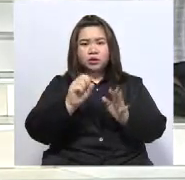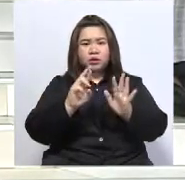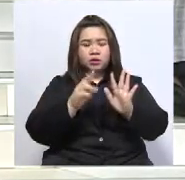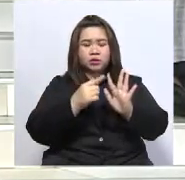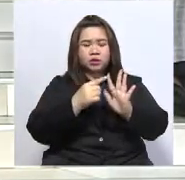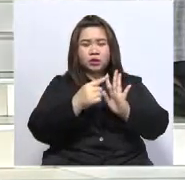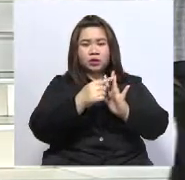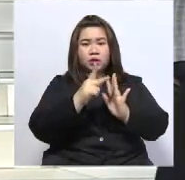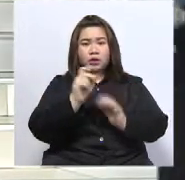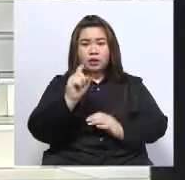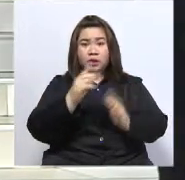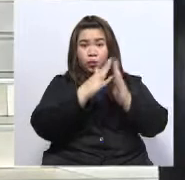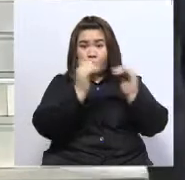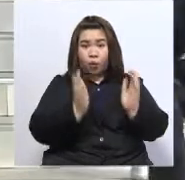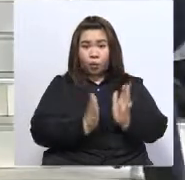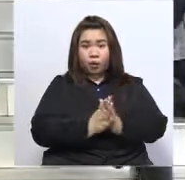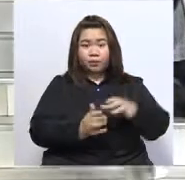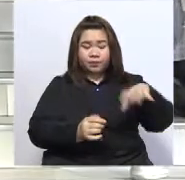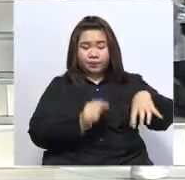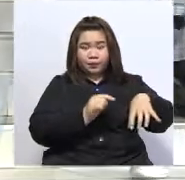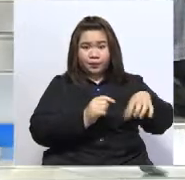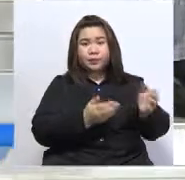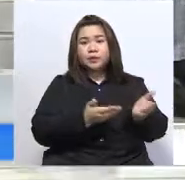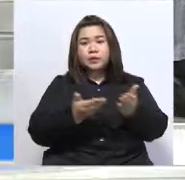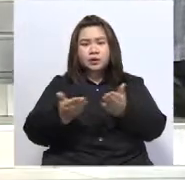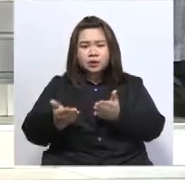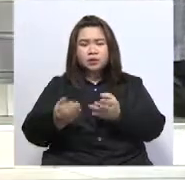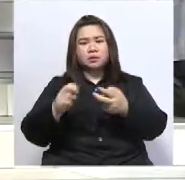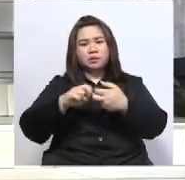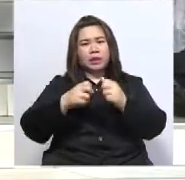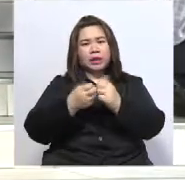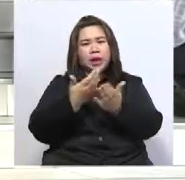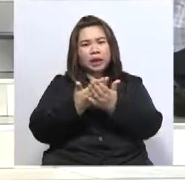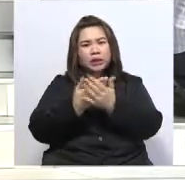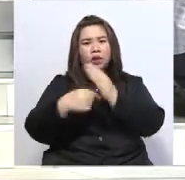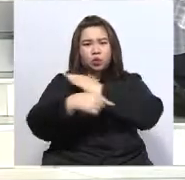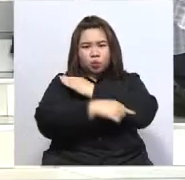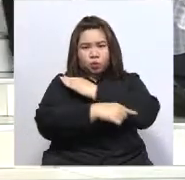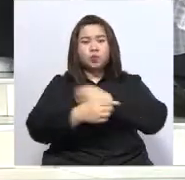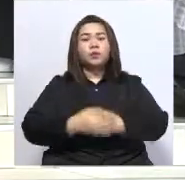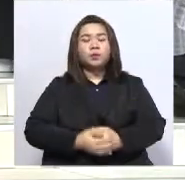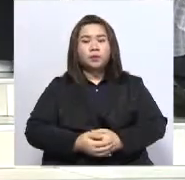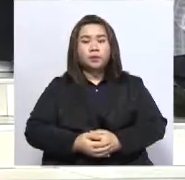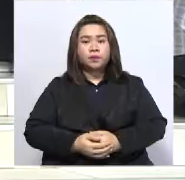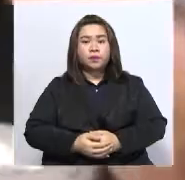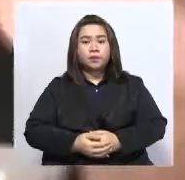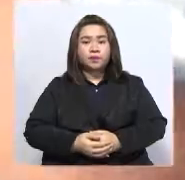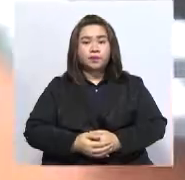ะเข้ามาสอบปากคำที่กองปราบปรามค่ะในคดีทุจริตเงินทอนวัดค่ะ